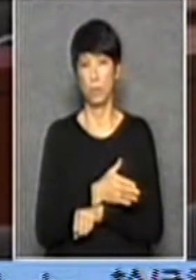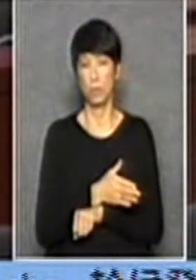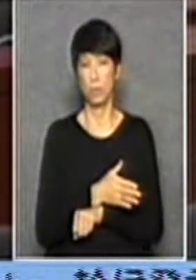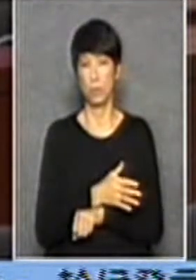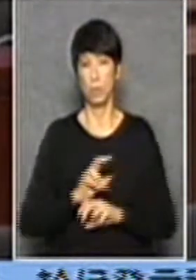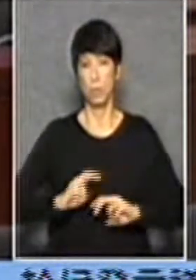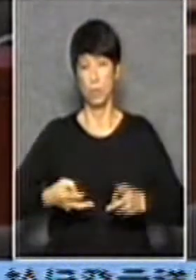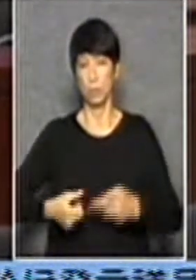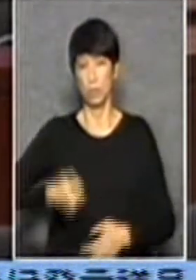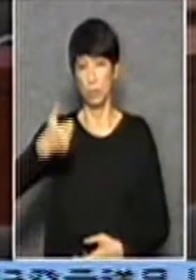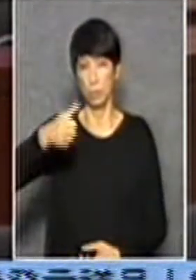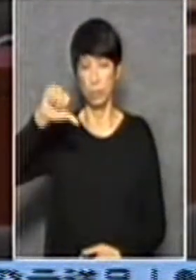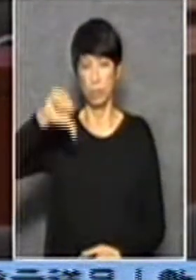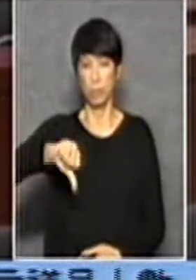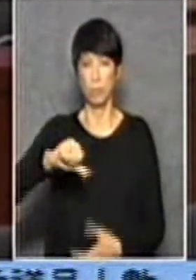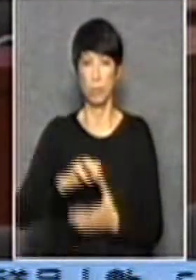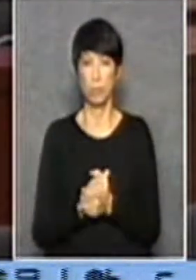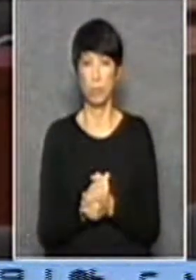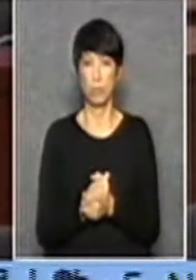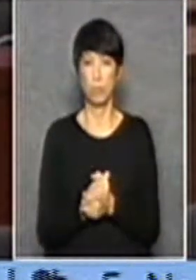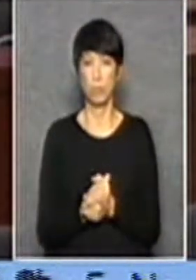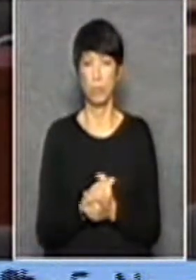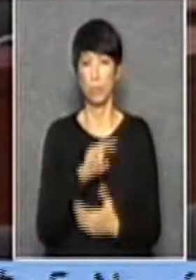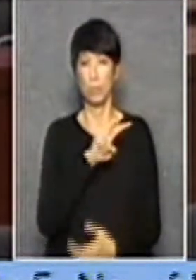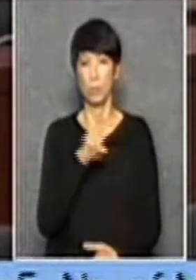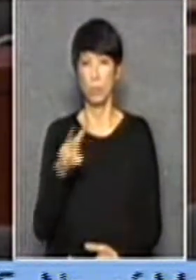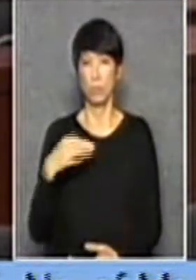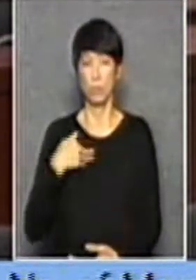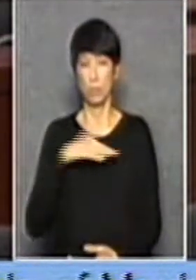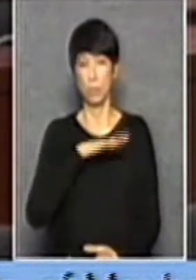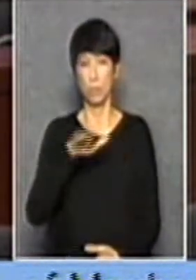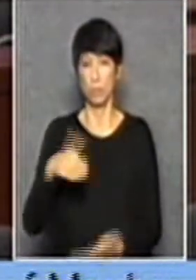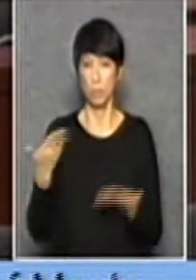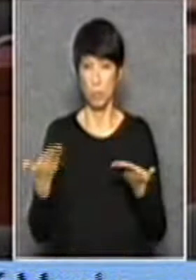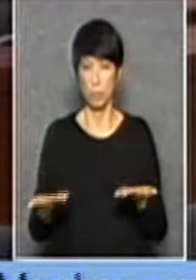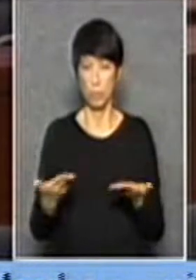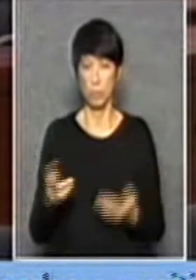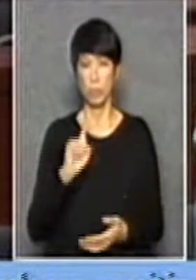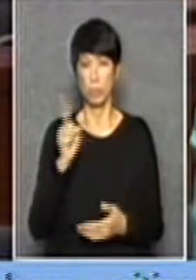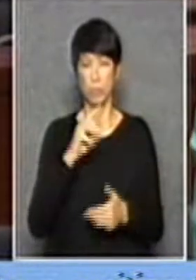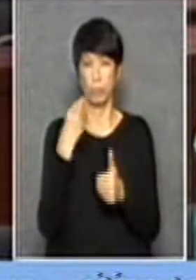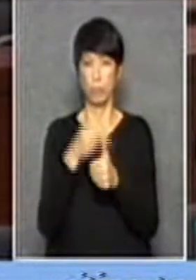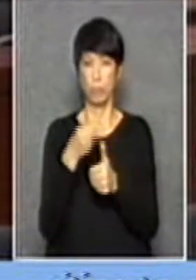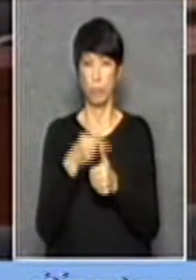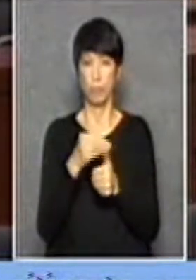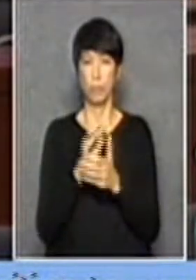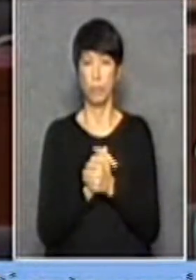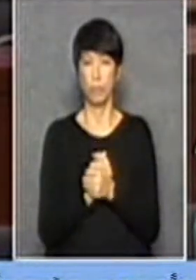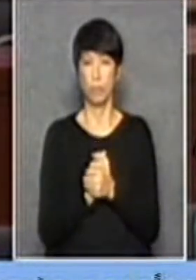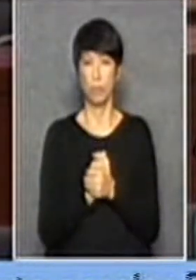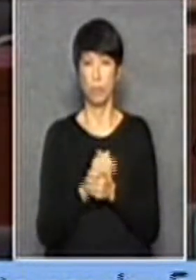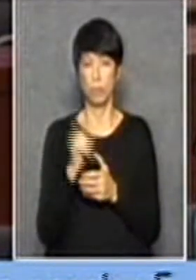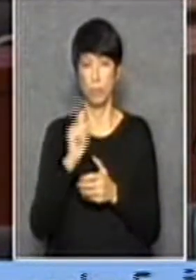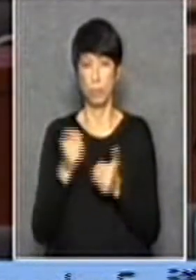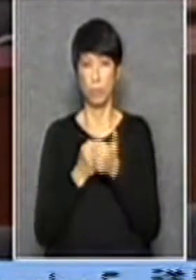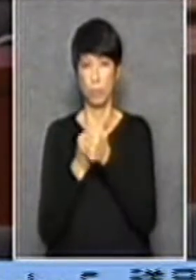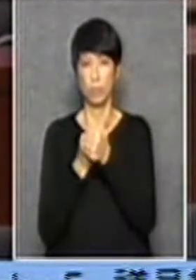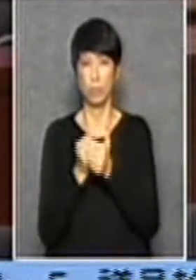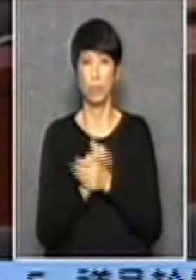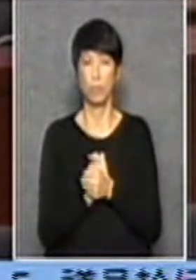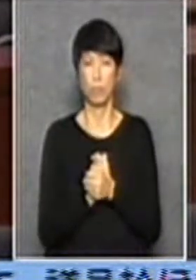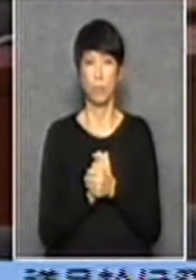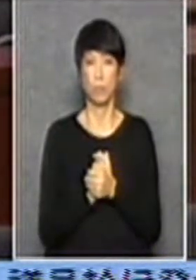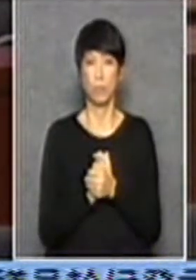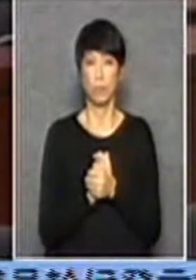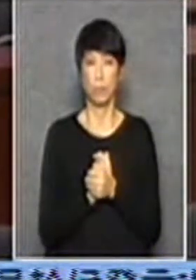失敗，那就看我們今天如何去培養，如何去支援，